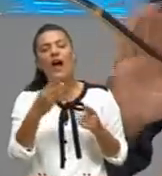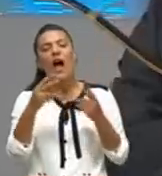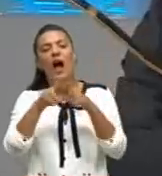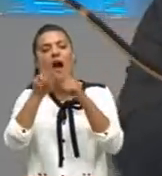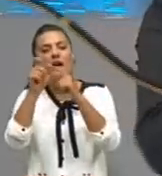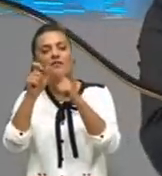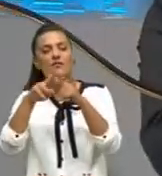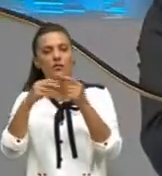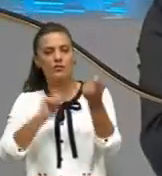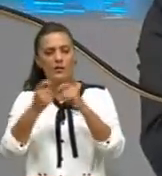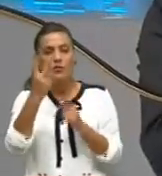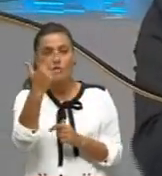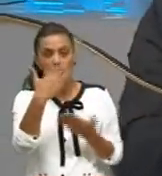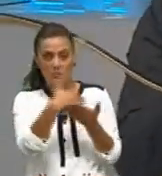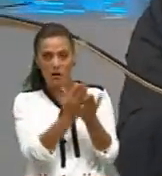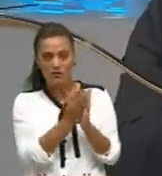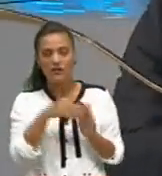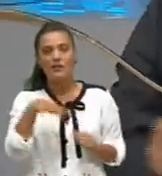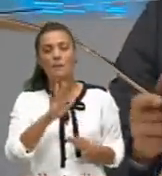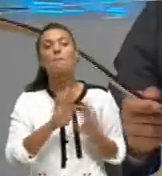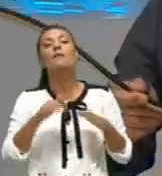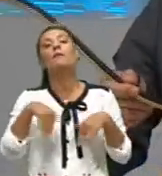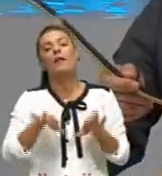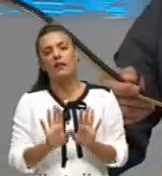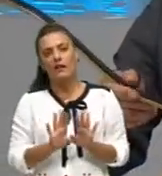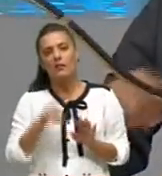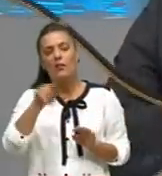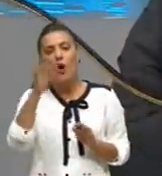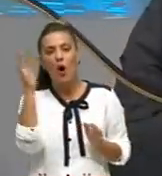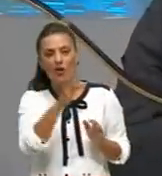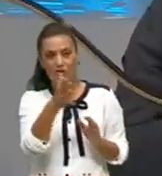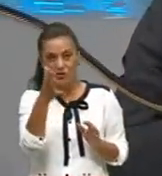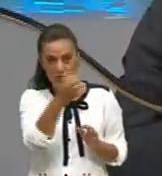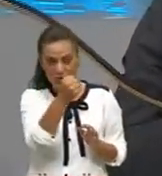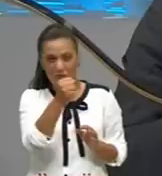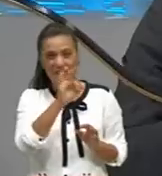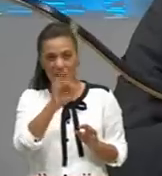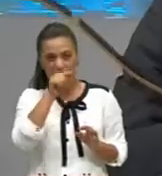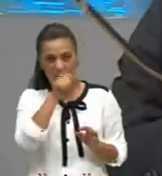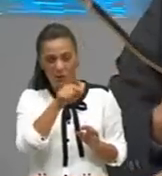Şimdi bakın 1-2-3 parça etti değil mi? Bitmedi. Bu ortada tuttuğum